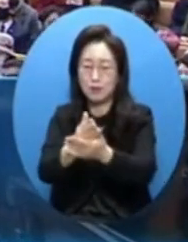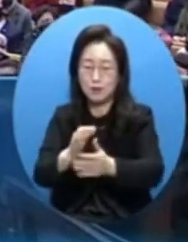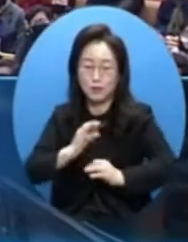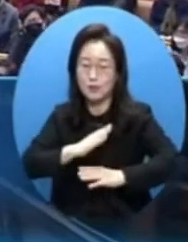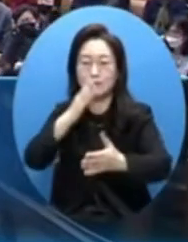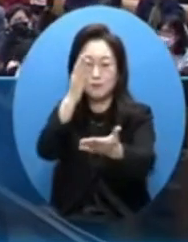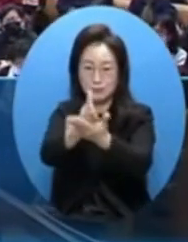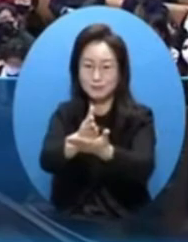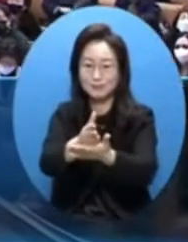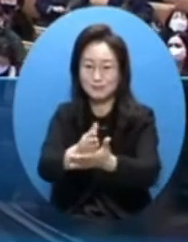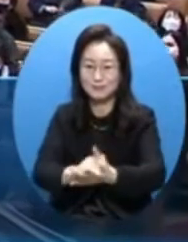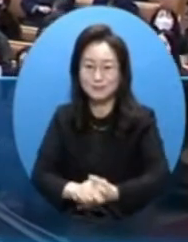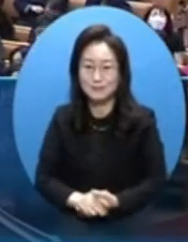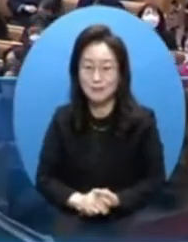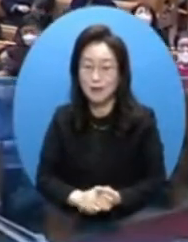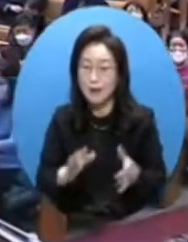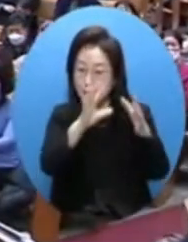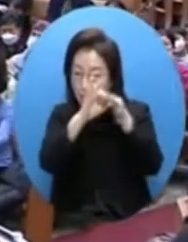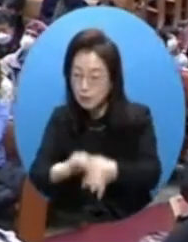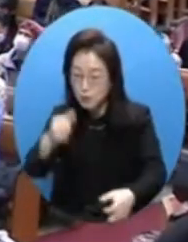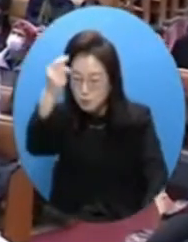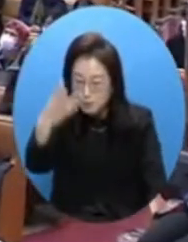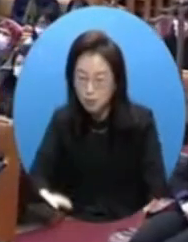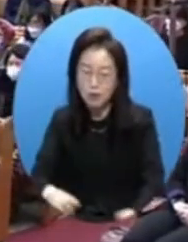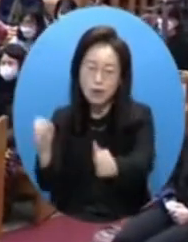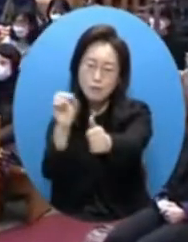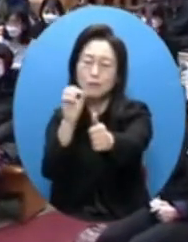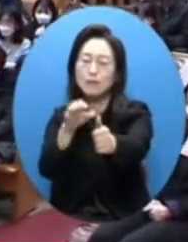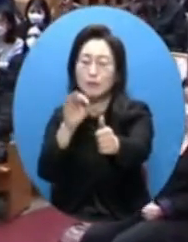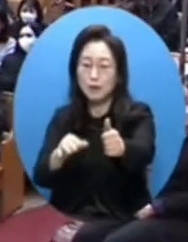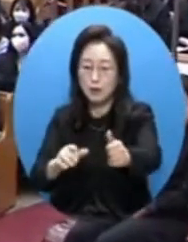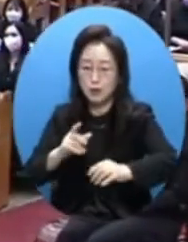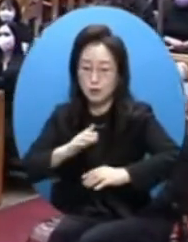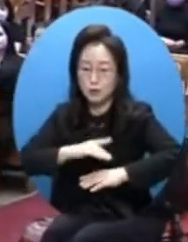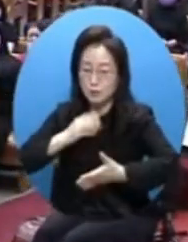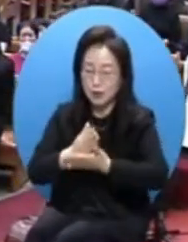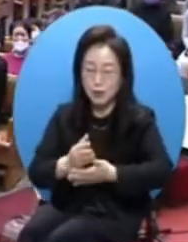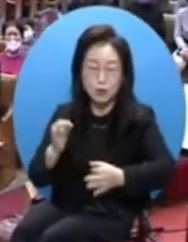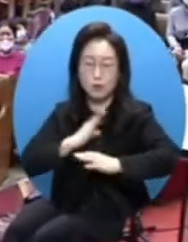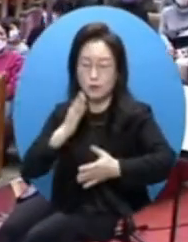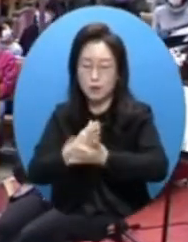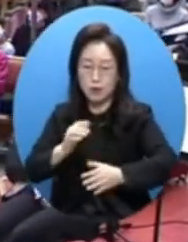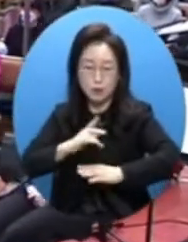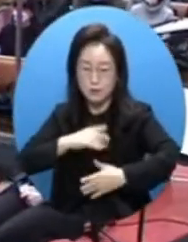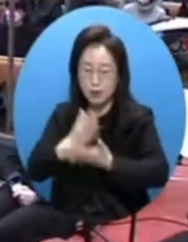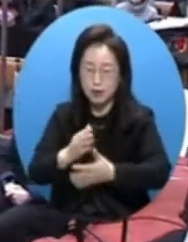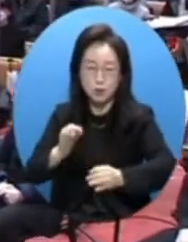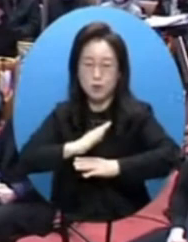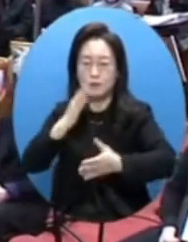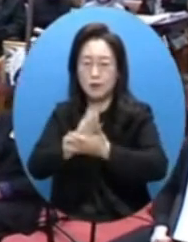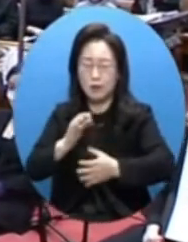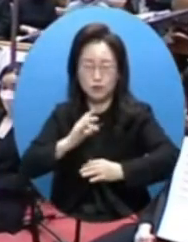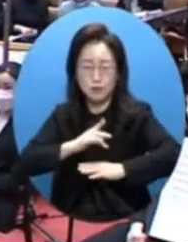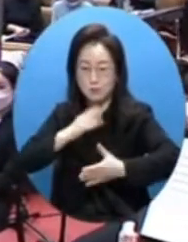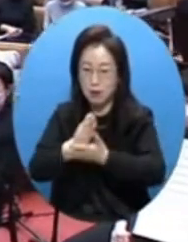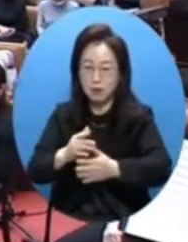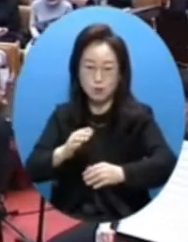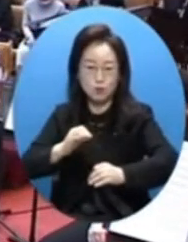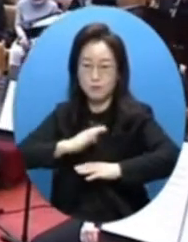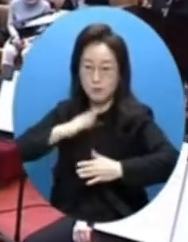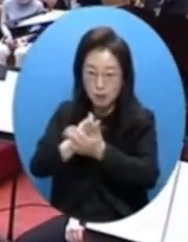놀라지 말라. 계속해서 저들에게 말씀하십니다. 두려워하지 말며 놀라지 말라, 두려워하지 말며 놀라지 말라, 두려워하지 말며 놀라지